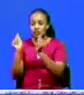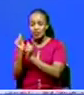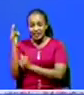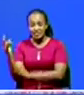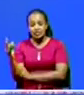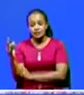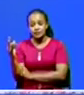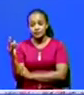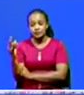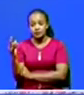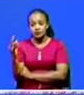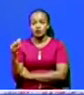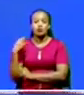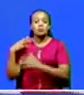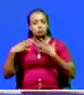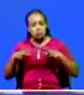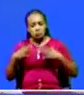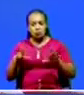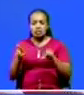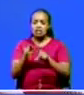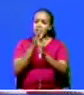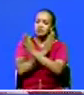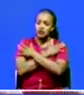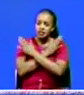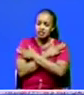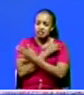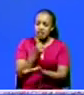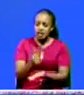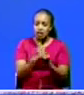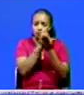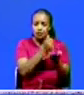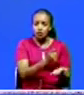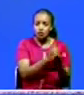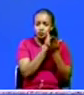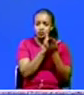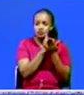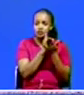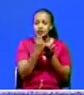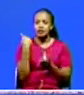na marafiki, bei bill number yetu ni